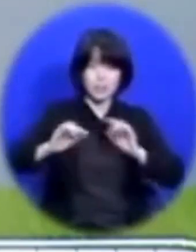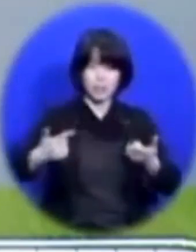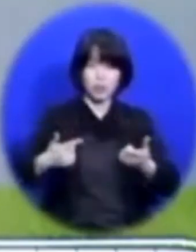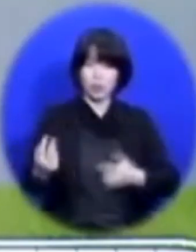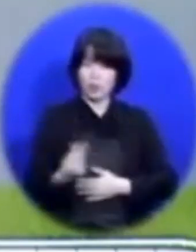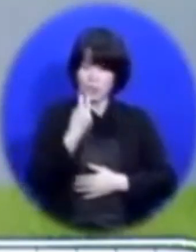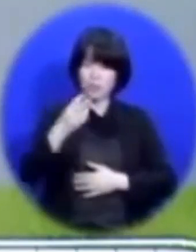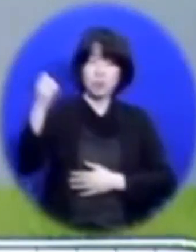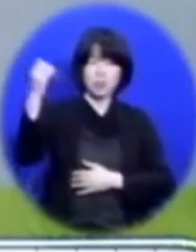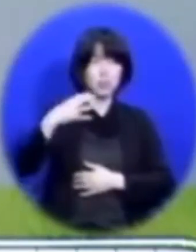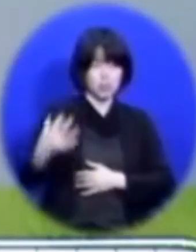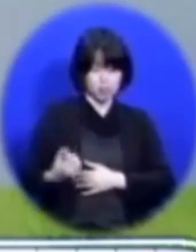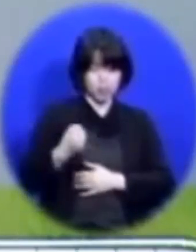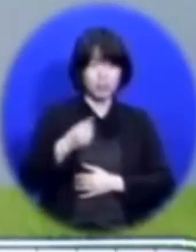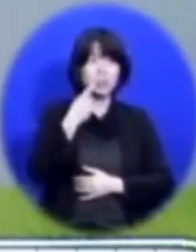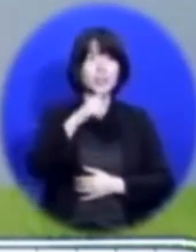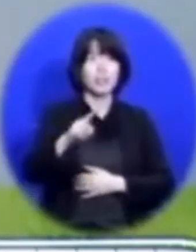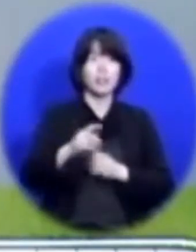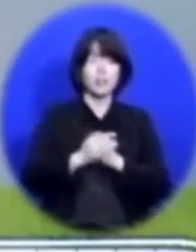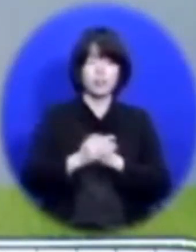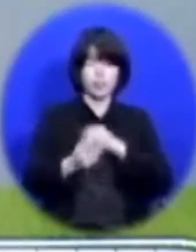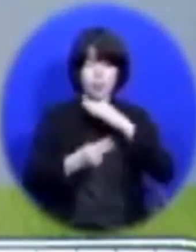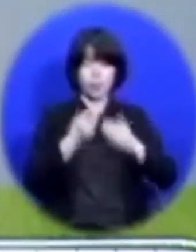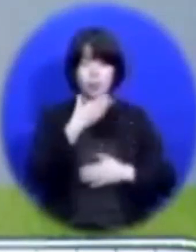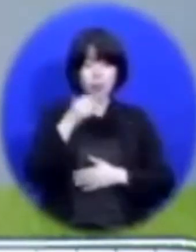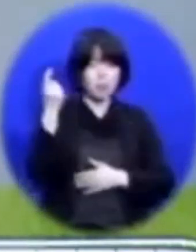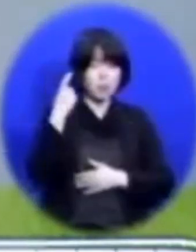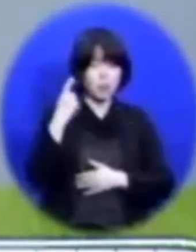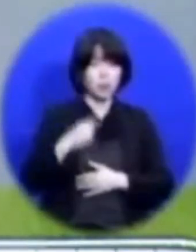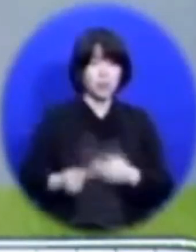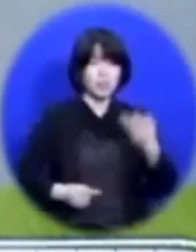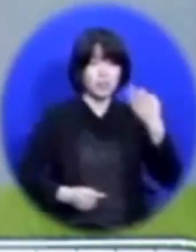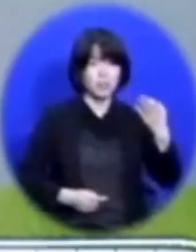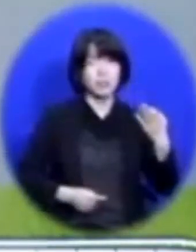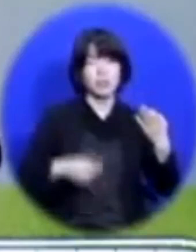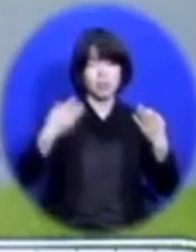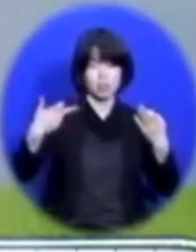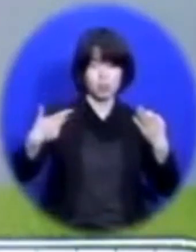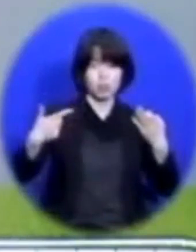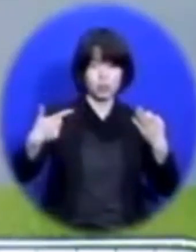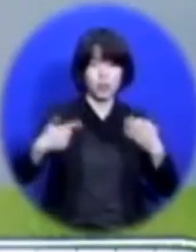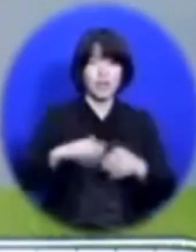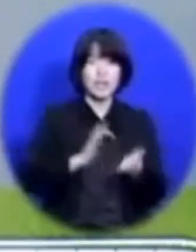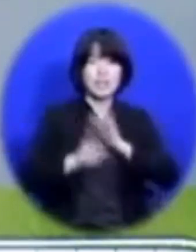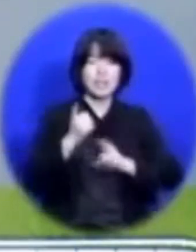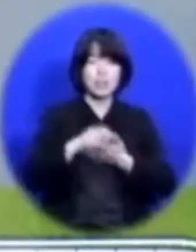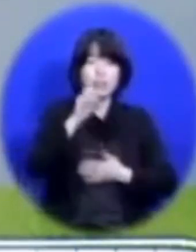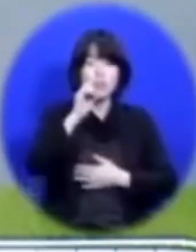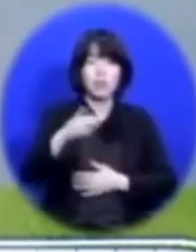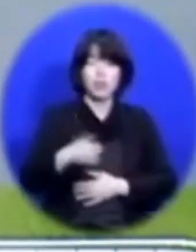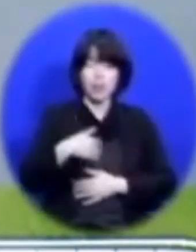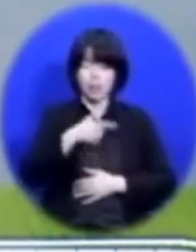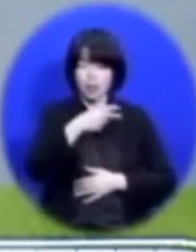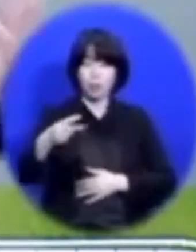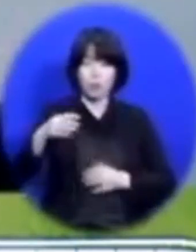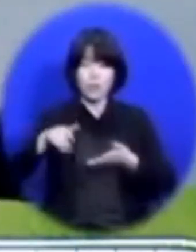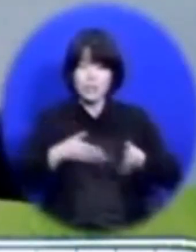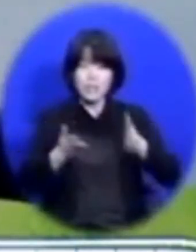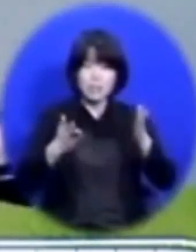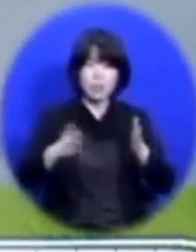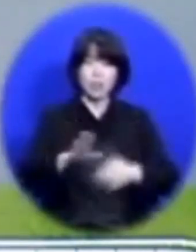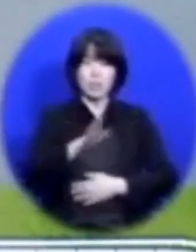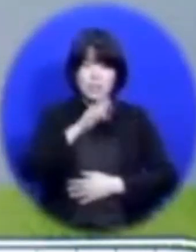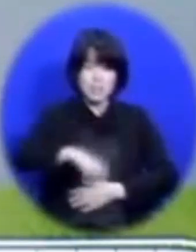에서걷지않고 생명의빛을얻을것이다.”라고말씀하셨습니다.요한복음14장6절에서예수님은 “나는길이요진리요